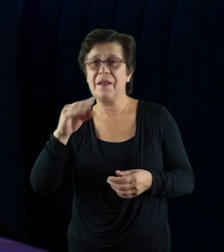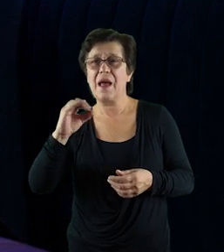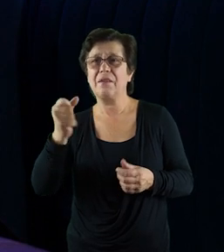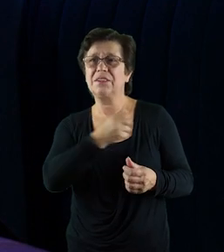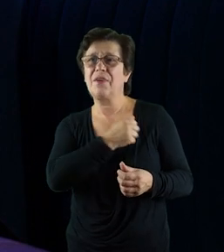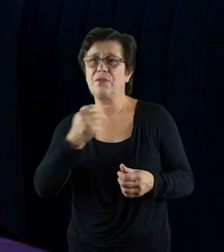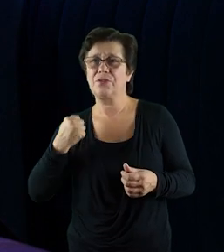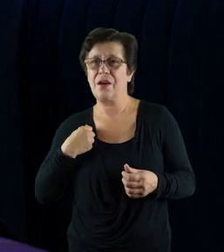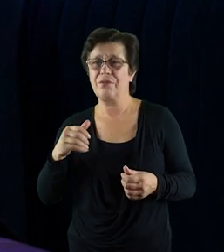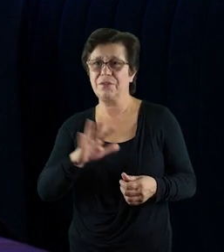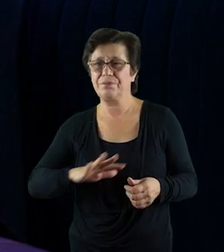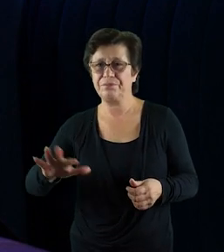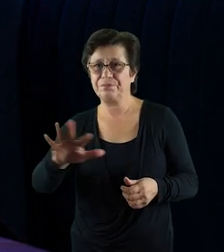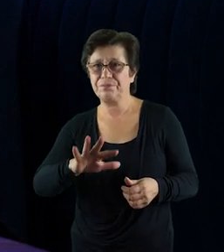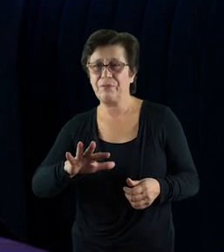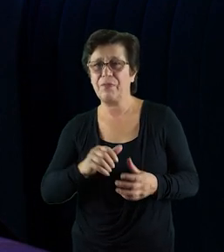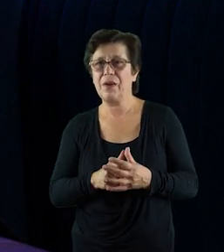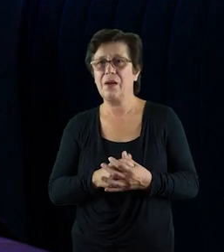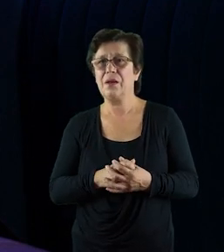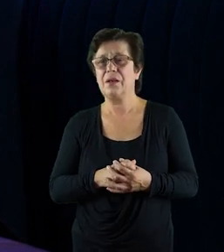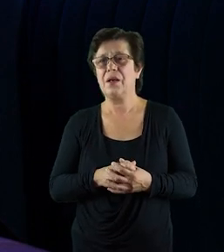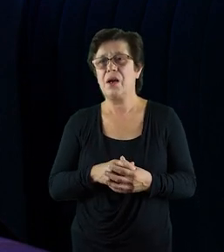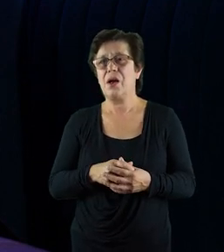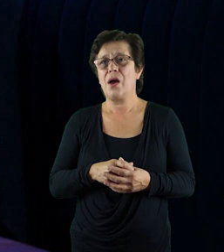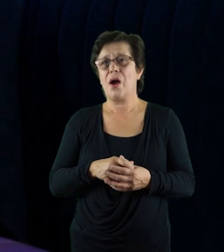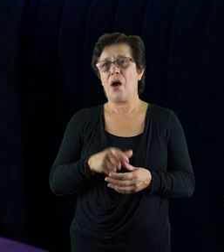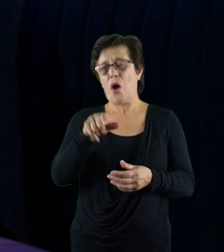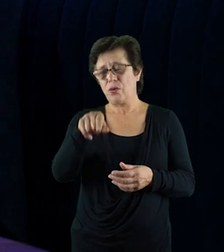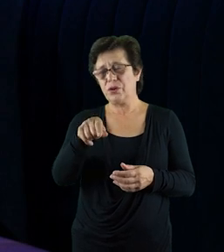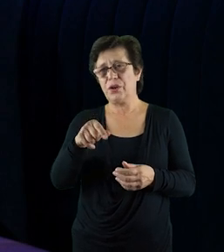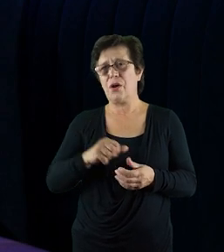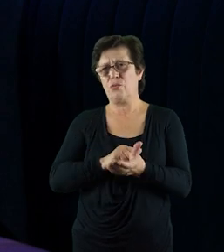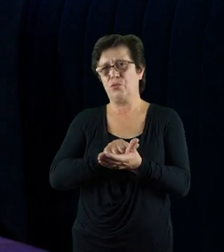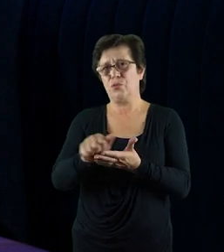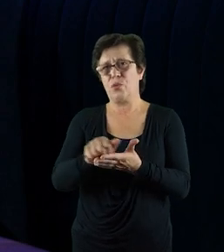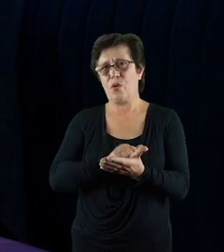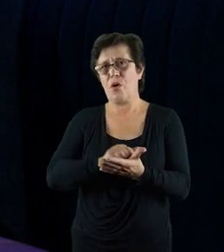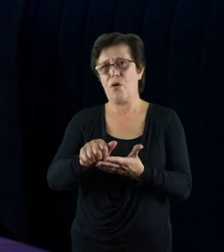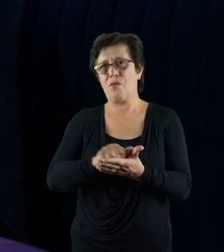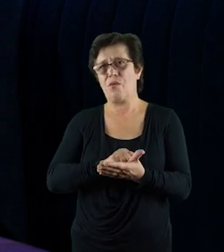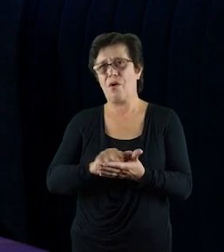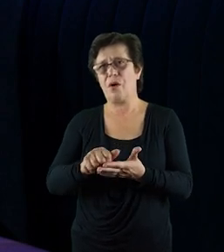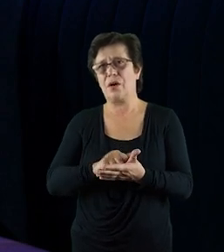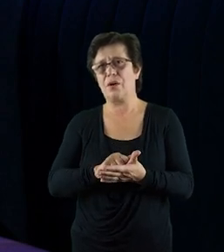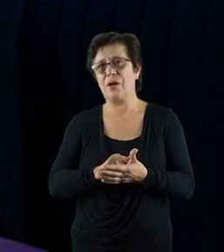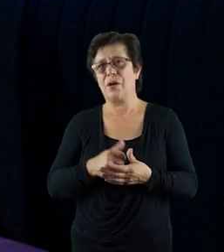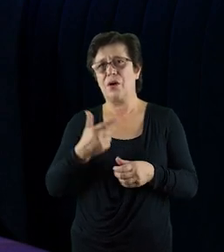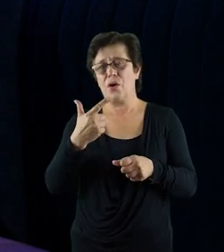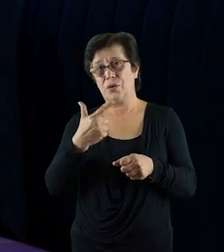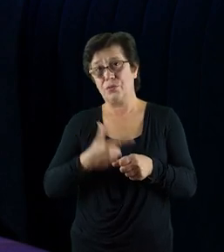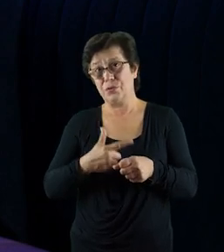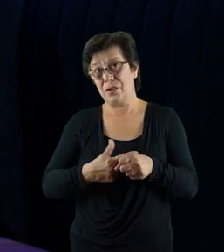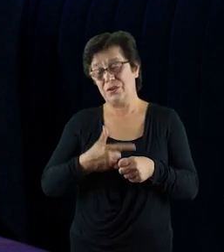w czasopiśmie Skamander, natomiast oni wydrukowali mu wtedy